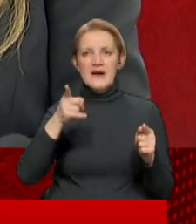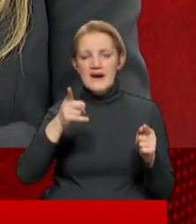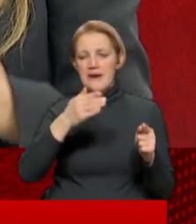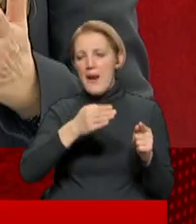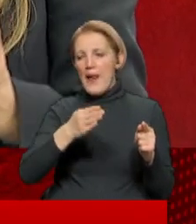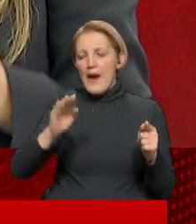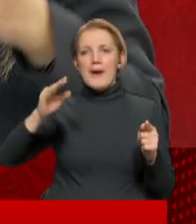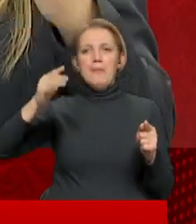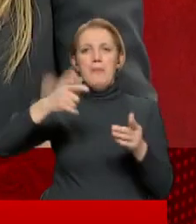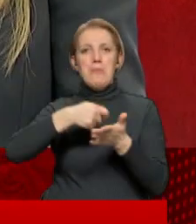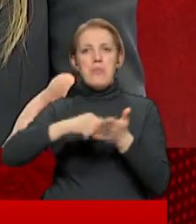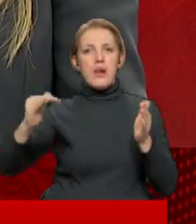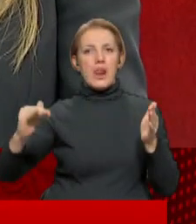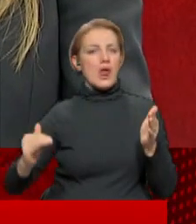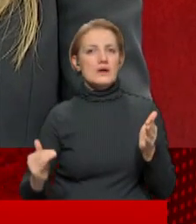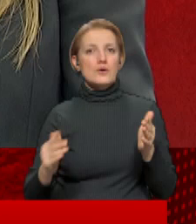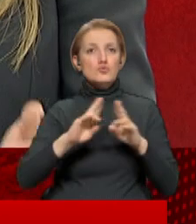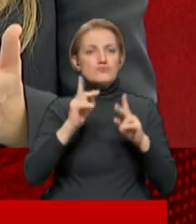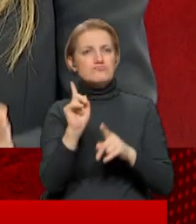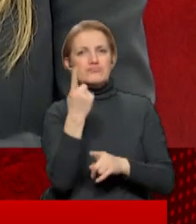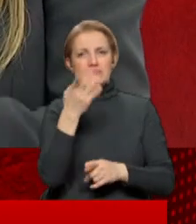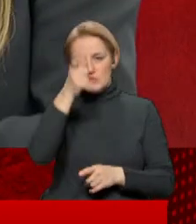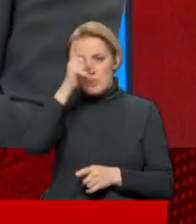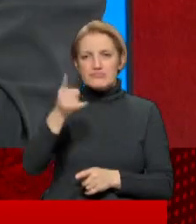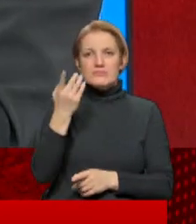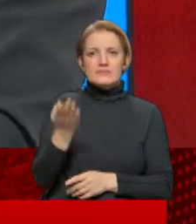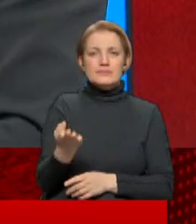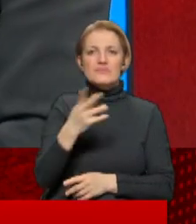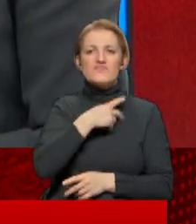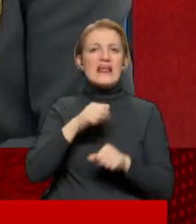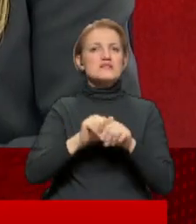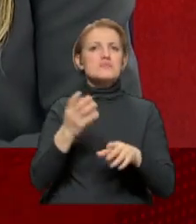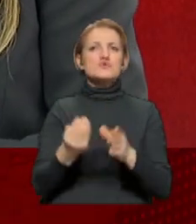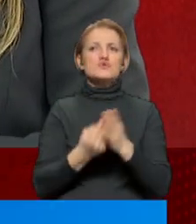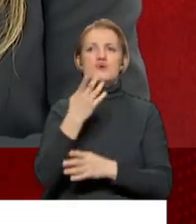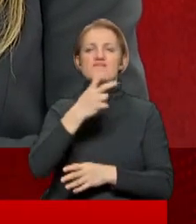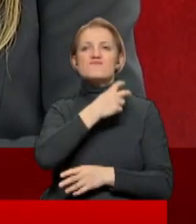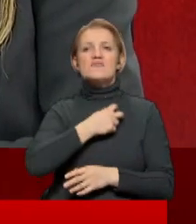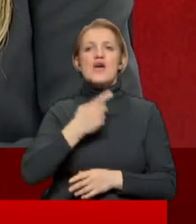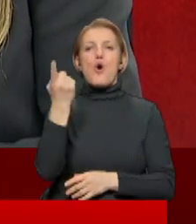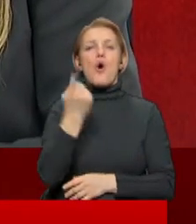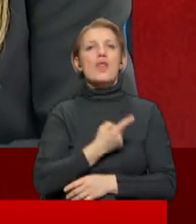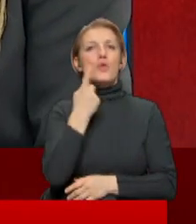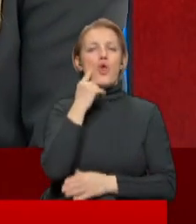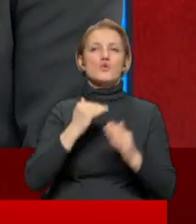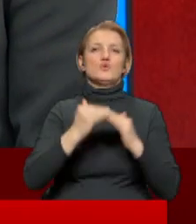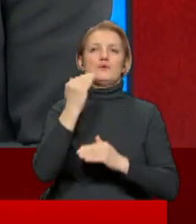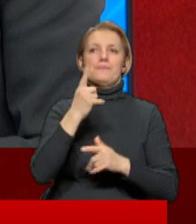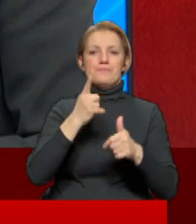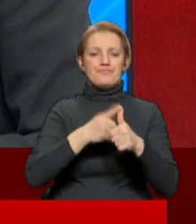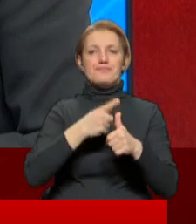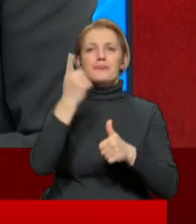başlıyor. Düşüyor. Şimdi böyle bir şey hakikaten dünyanın hiçbir yerinde yok. Çünkü öyle bir vergi sistemi kurdular ki, birincisi vergi oranlarımız yüksek. Birinci vergi